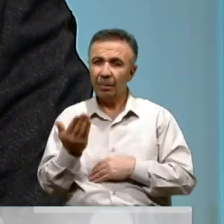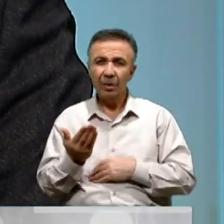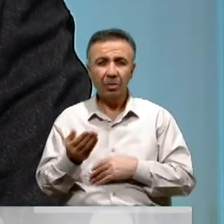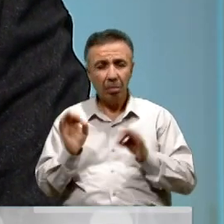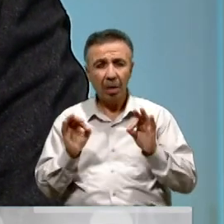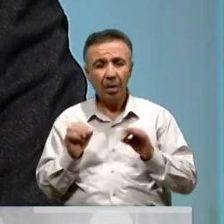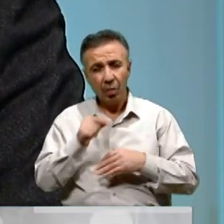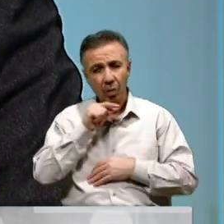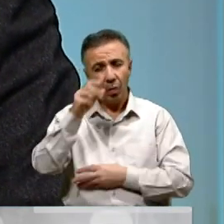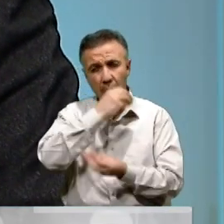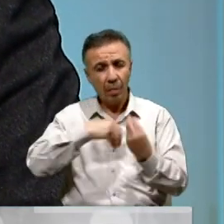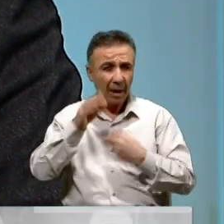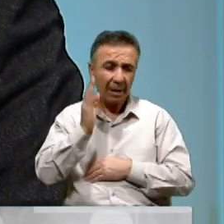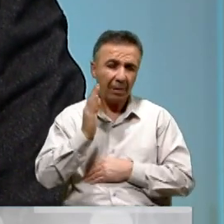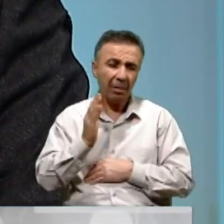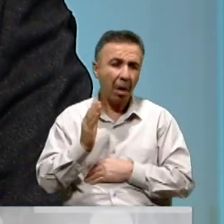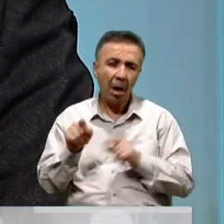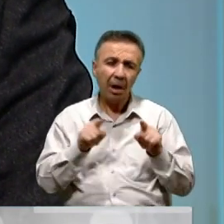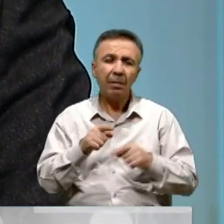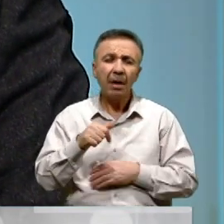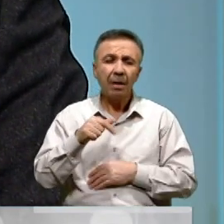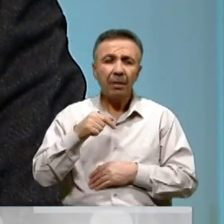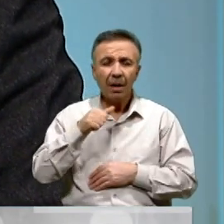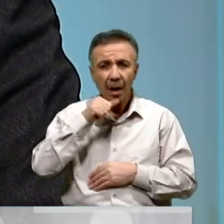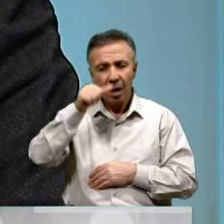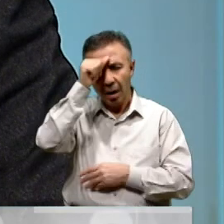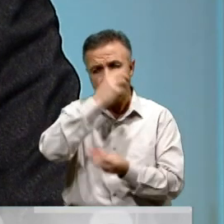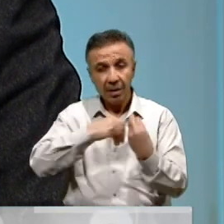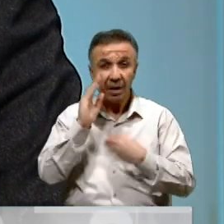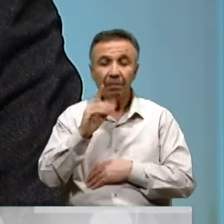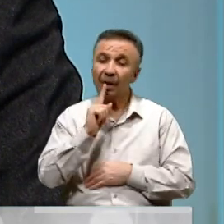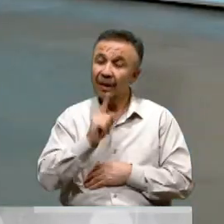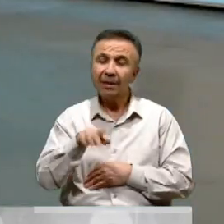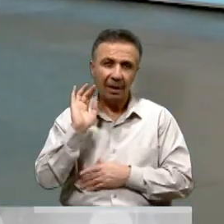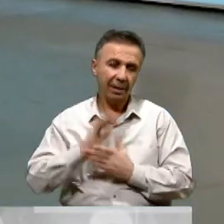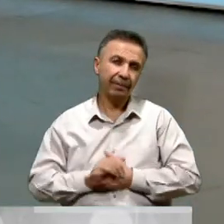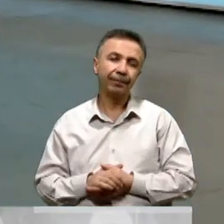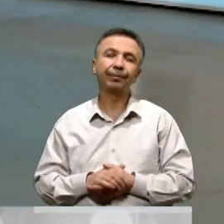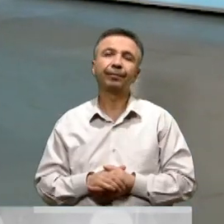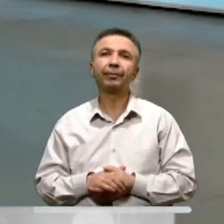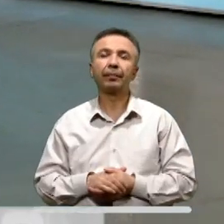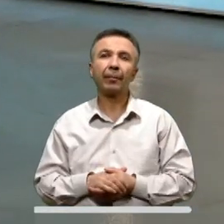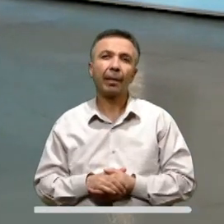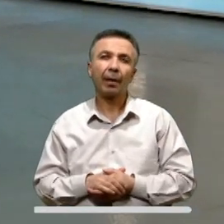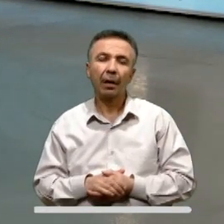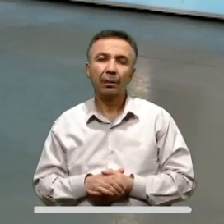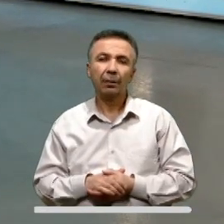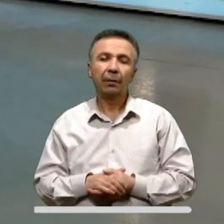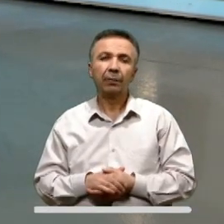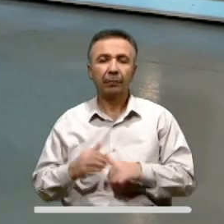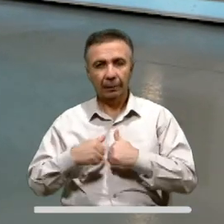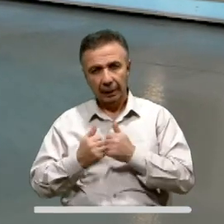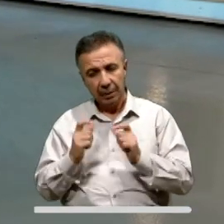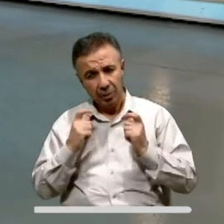sırf umreye gitmekle herhangi bir şekilde hac farz olmaz. Peki. Teşekkür ederiz hocam. Kastamonu'dan